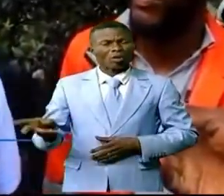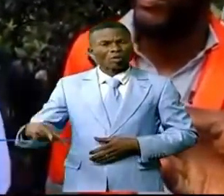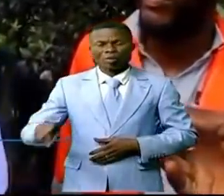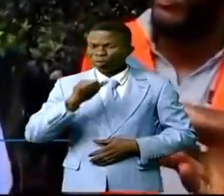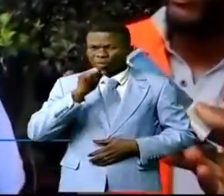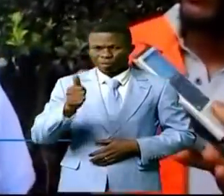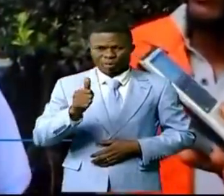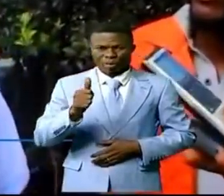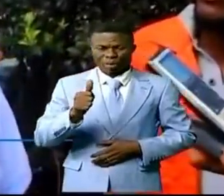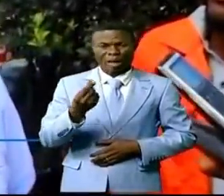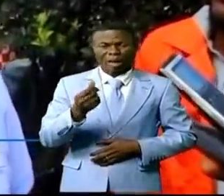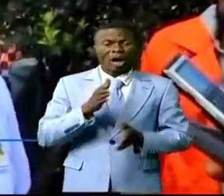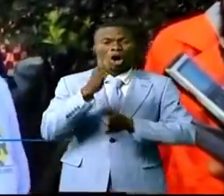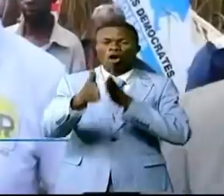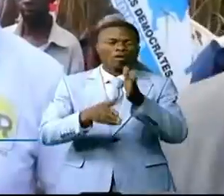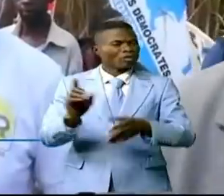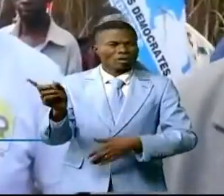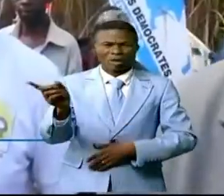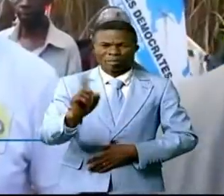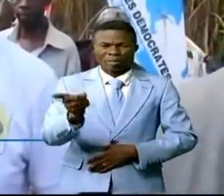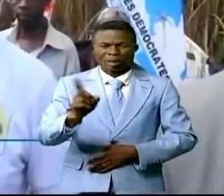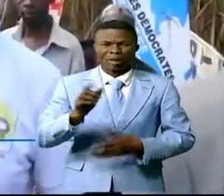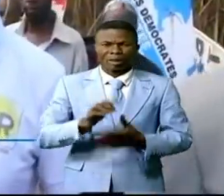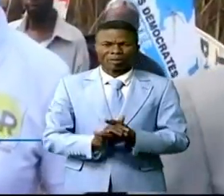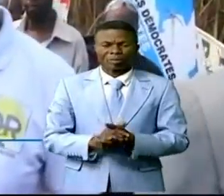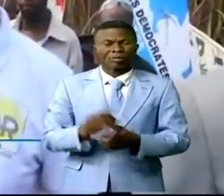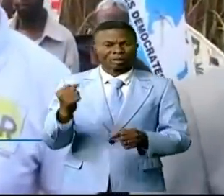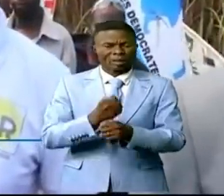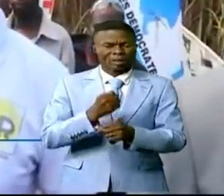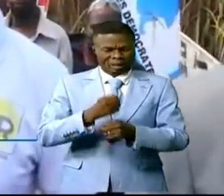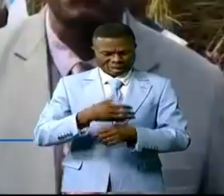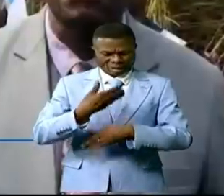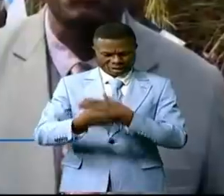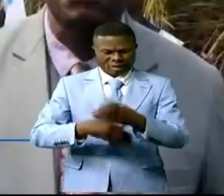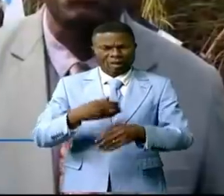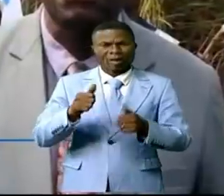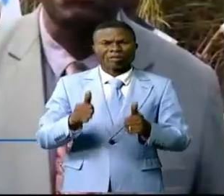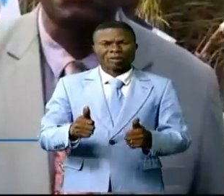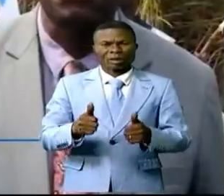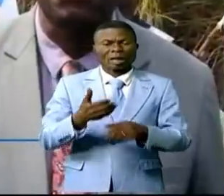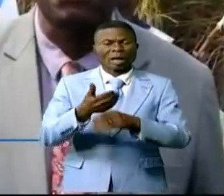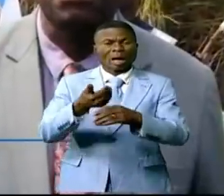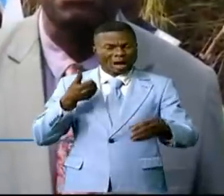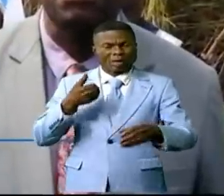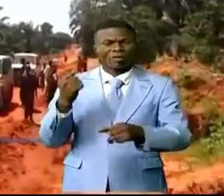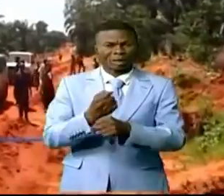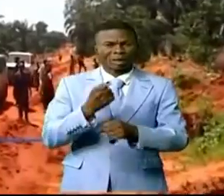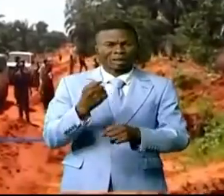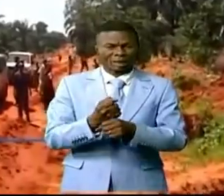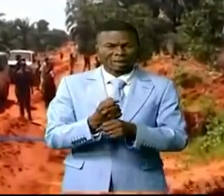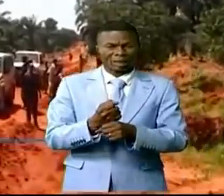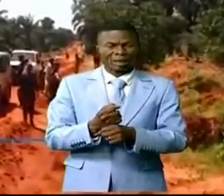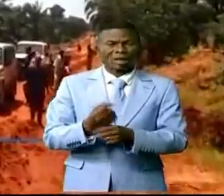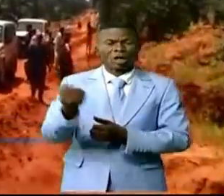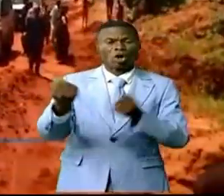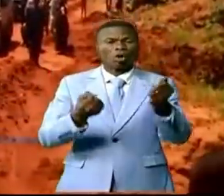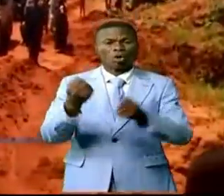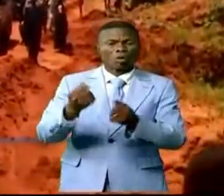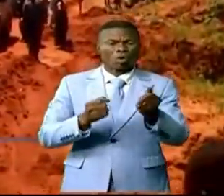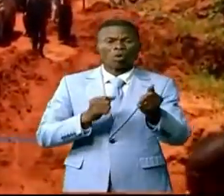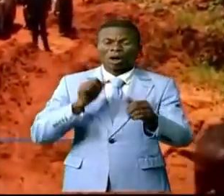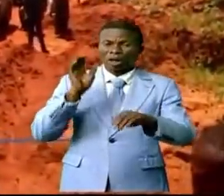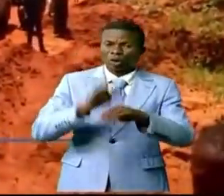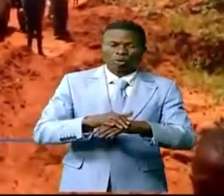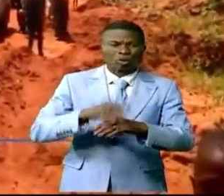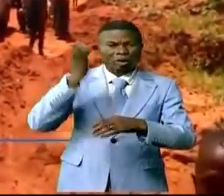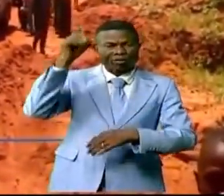province et aucun sou n'a été détourné. En tout cas, les travaux se déroulent très bien, parce qu'avant les travaux, les petits véhicules ne pouvaient pas arriver en